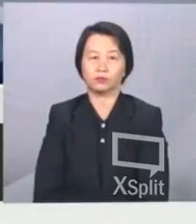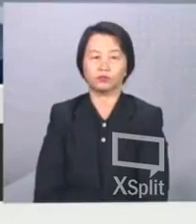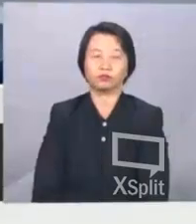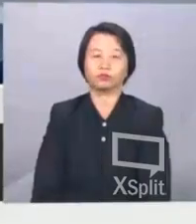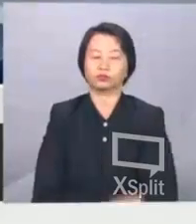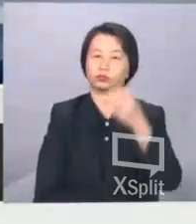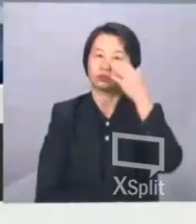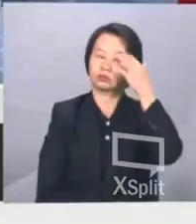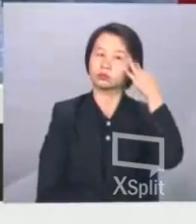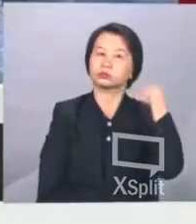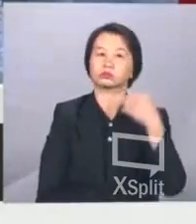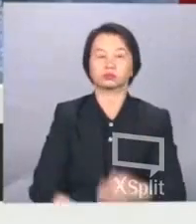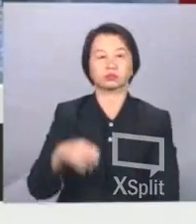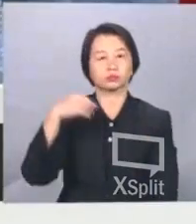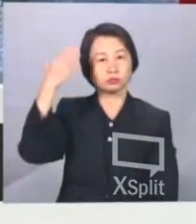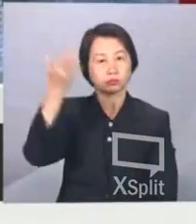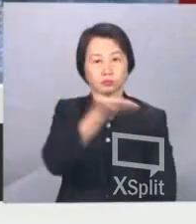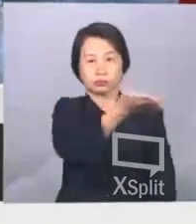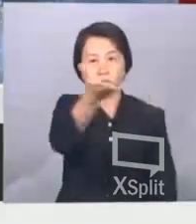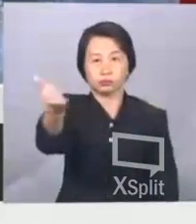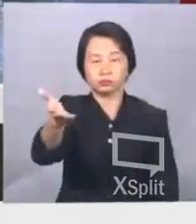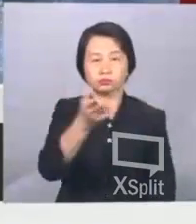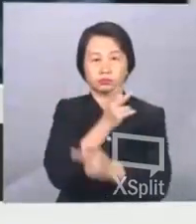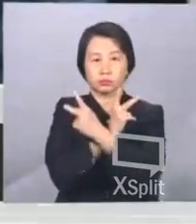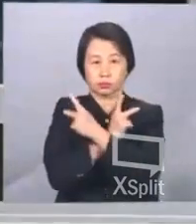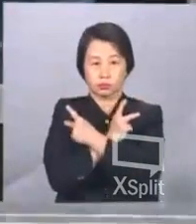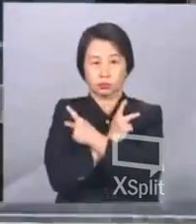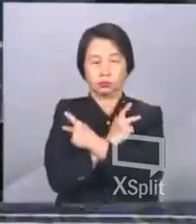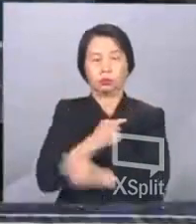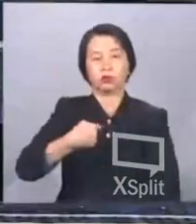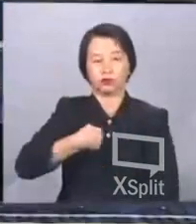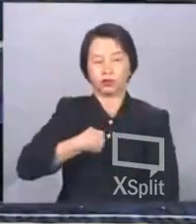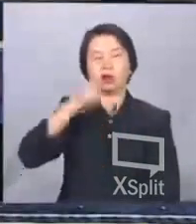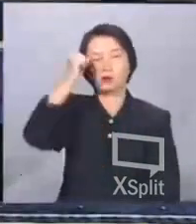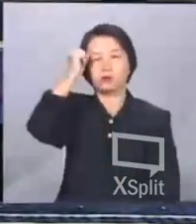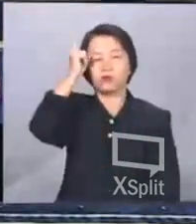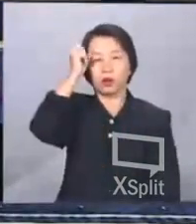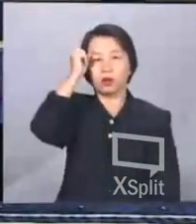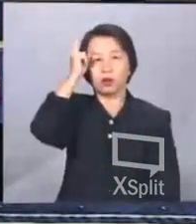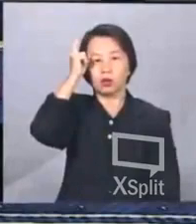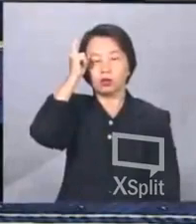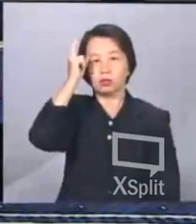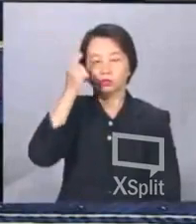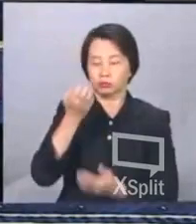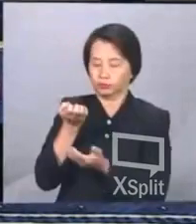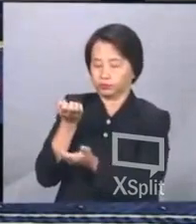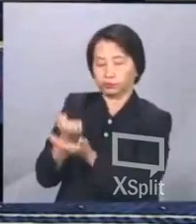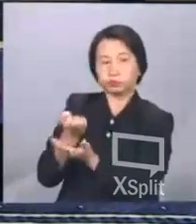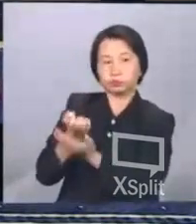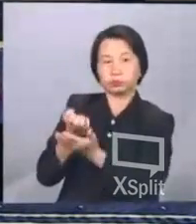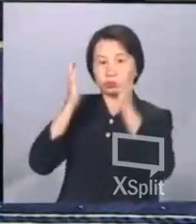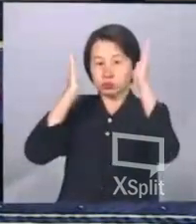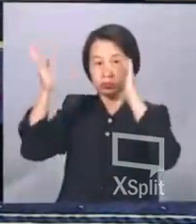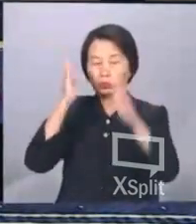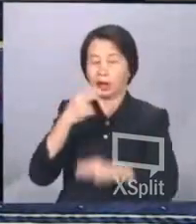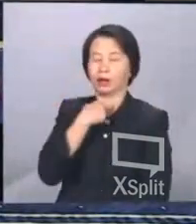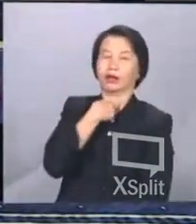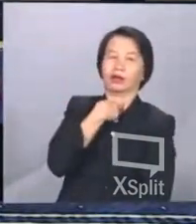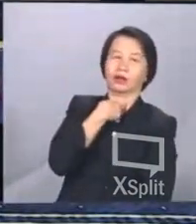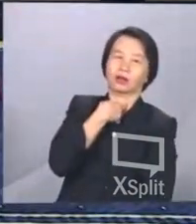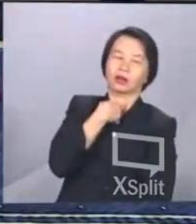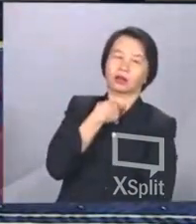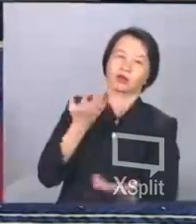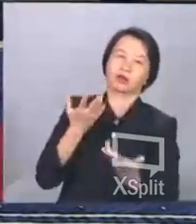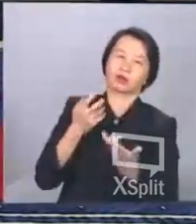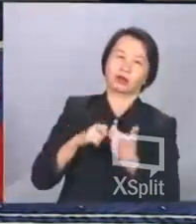sedang Sorry ya saya kasih Sekian CY paham bahwa ekonomi negara kita terjadi